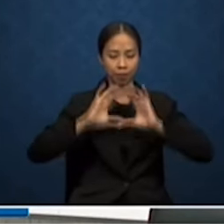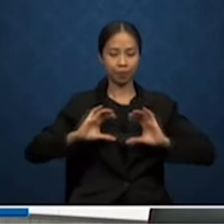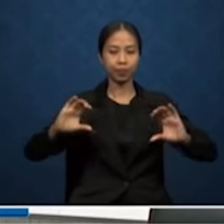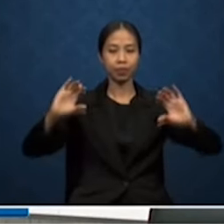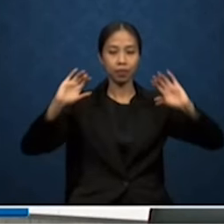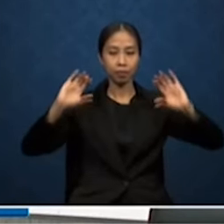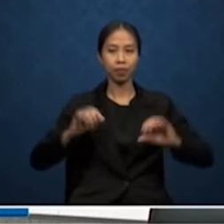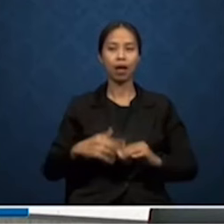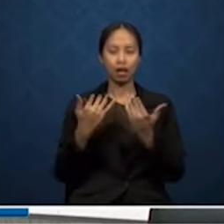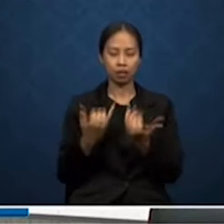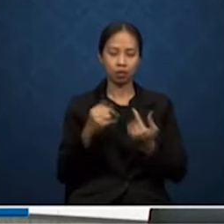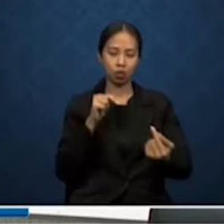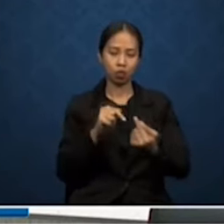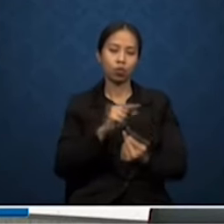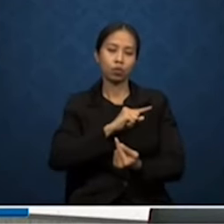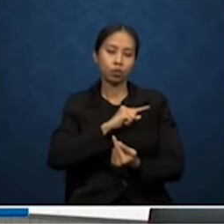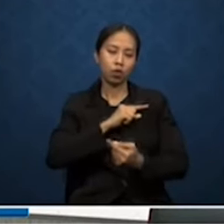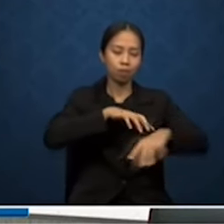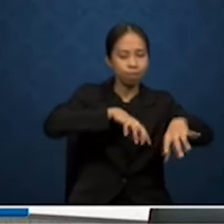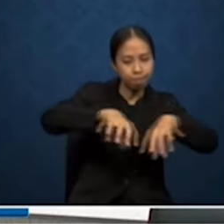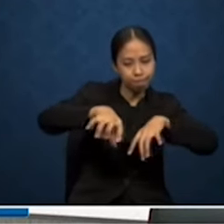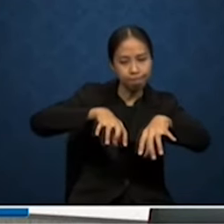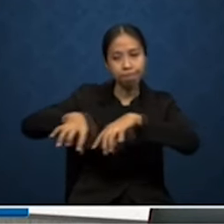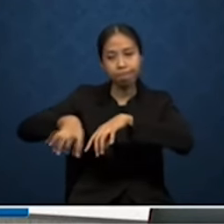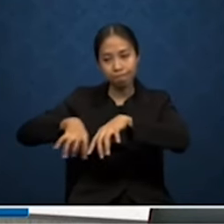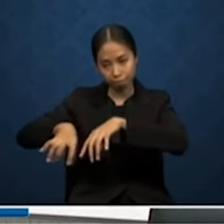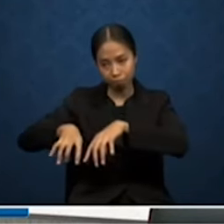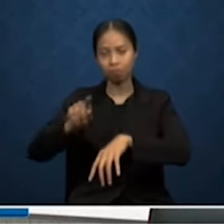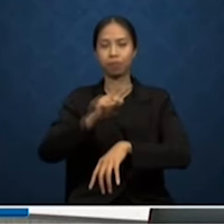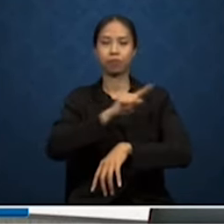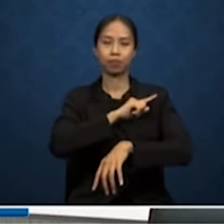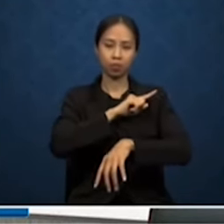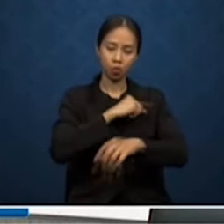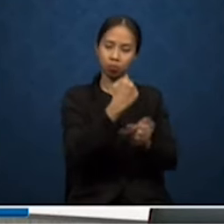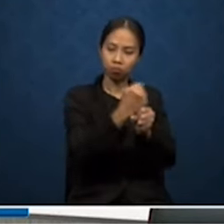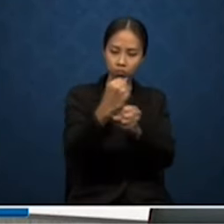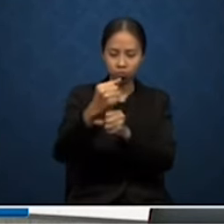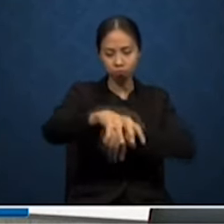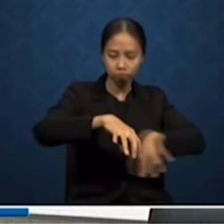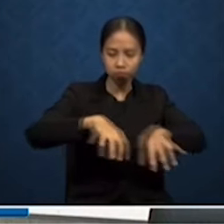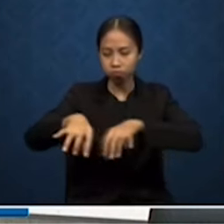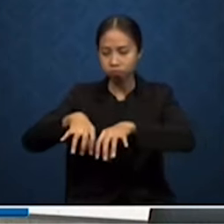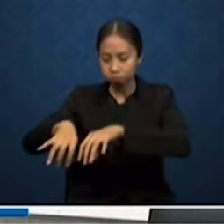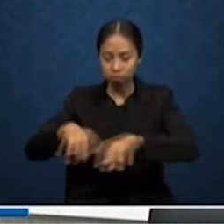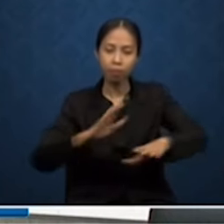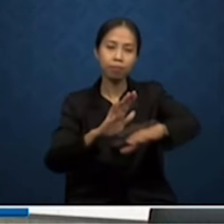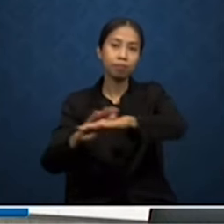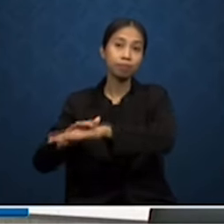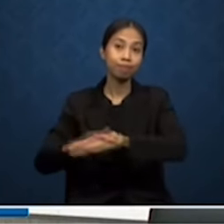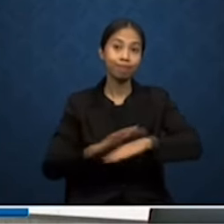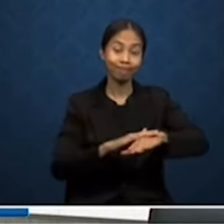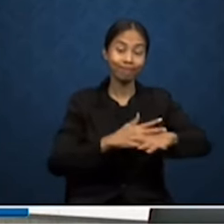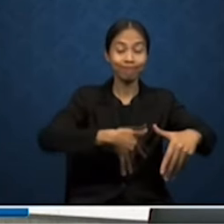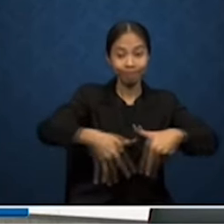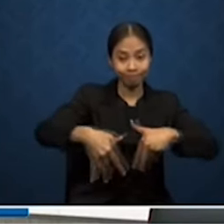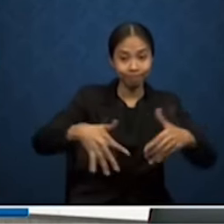เป็นผู้บริหารราชการแผ่นดินเนี่ยจะต้องออกมาทำหน้าที่ในเชิงรุกเพื่อเตือนให้สังคมไทยเนี่ย